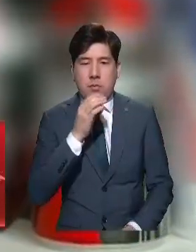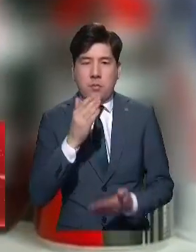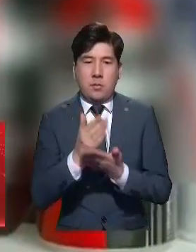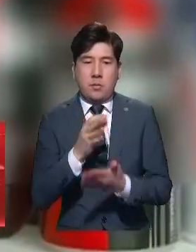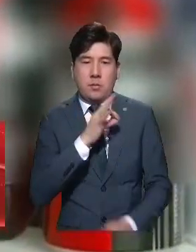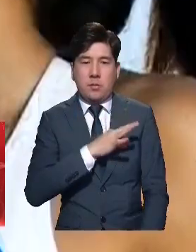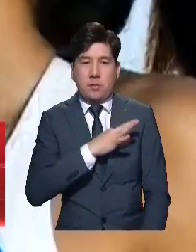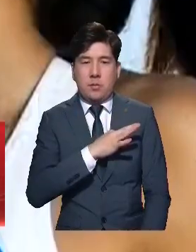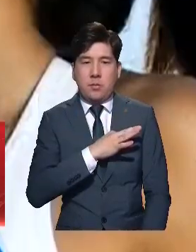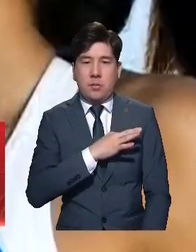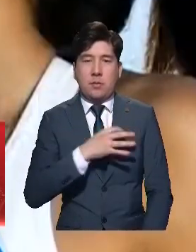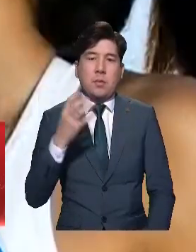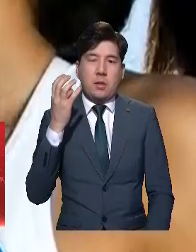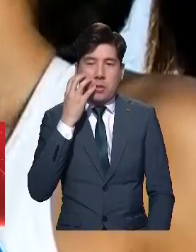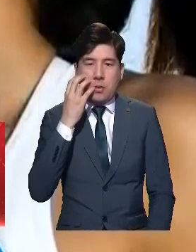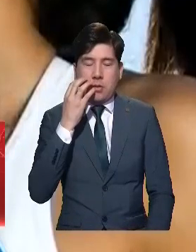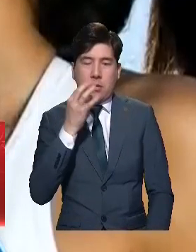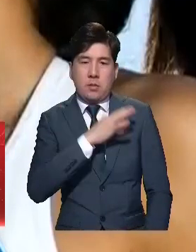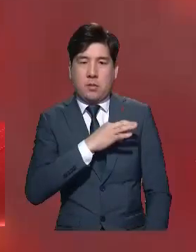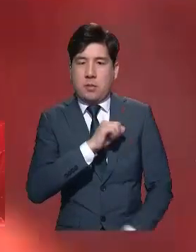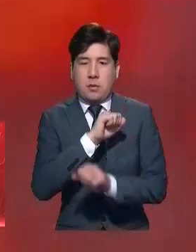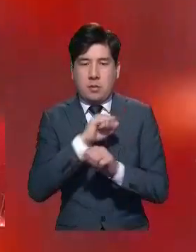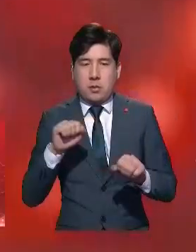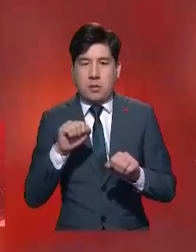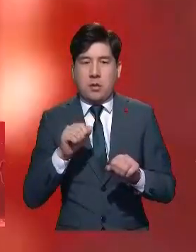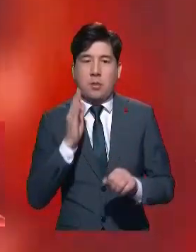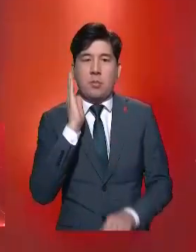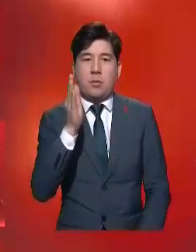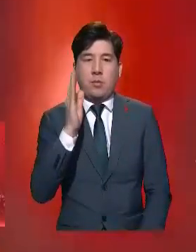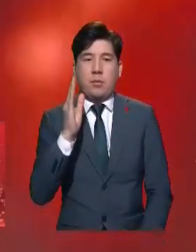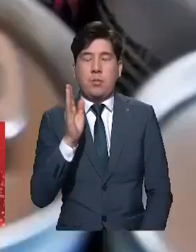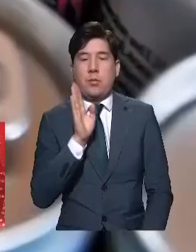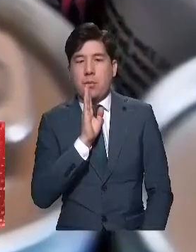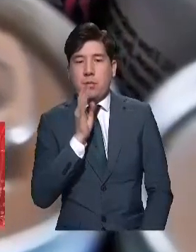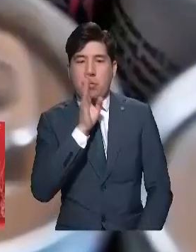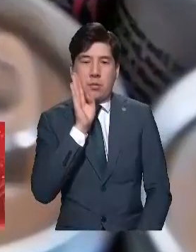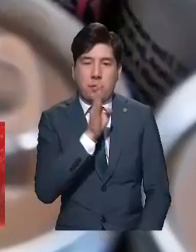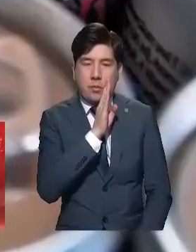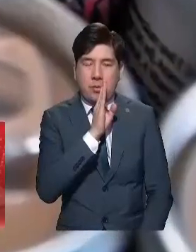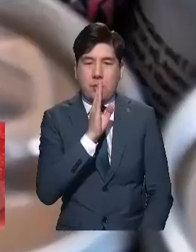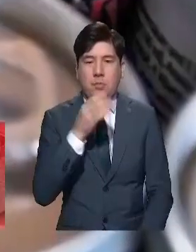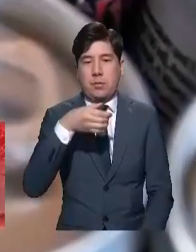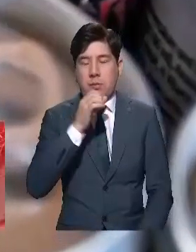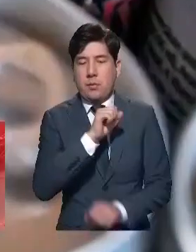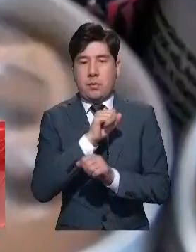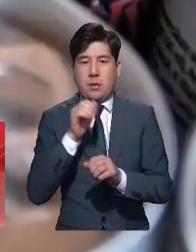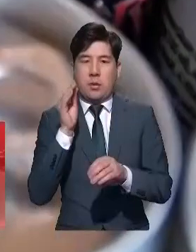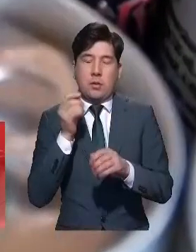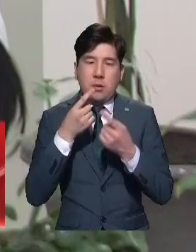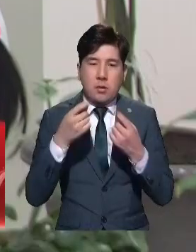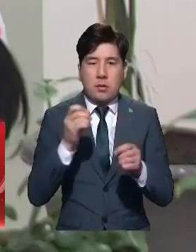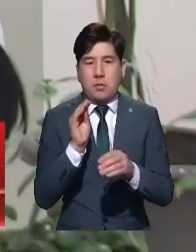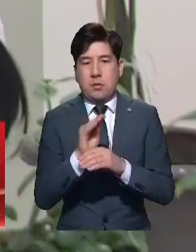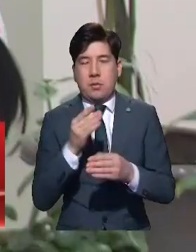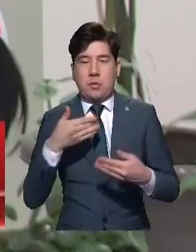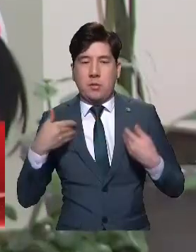сусында аяғы ауыр келіншектердің тұтынуына мүлдем болмайды. Сондай ақ болашақ аналардың да бұл сусынды ішпеуіне кеңес береді. Егер тәуелділікті тоқтатпаса,